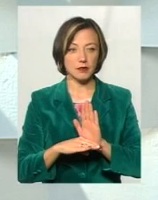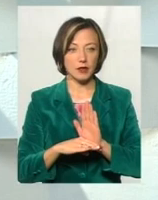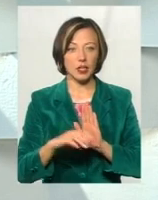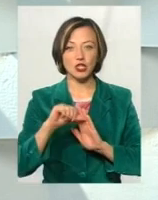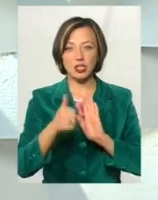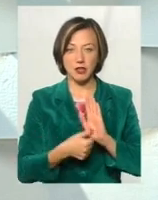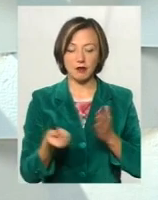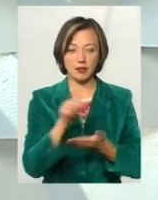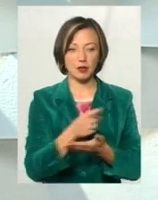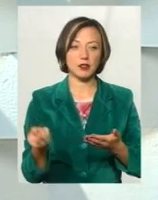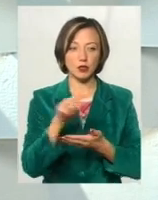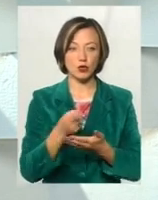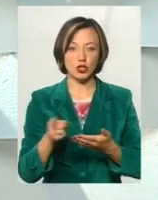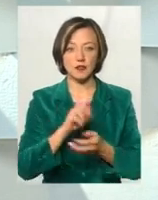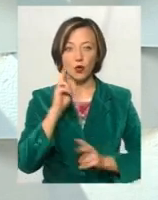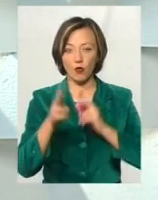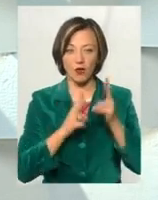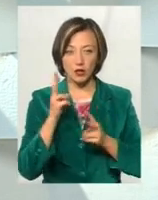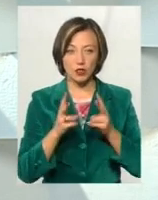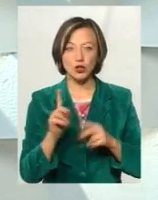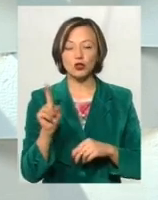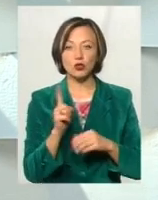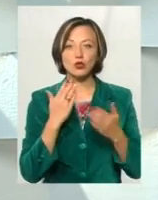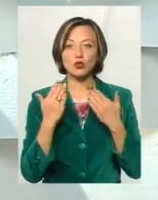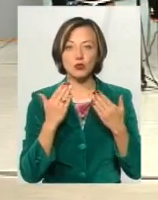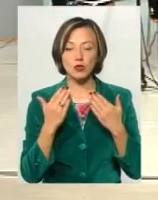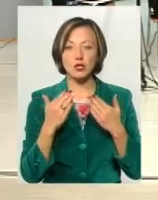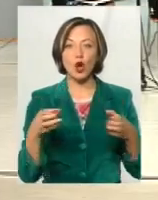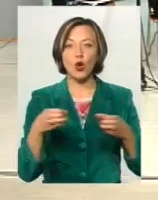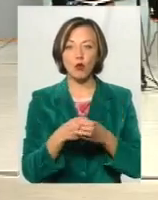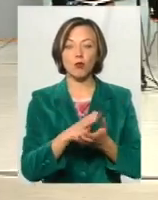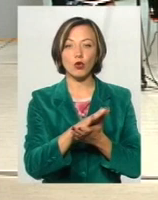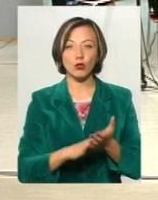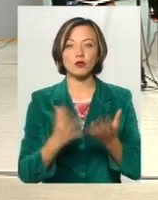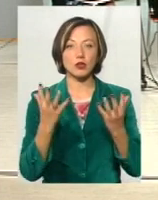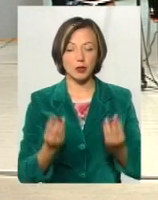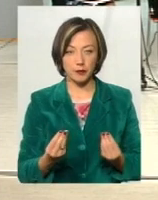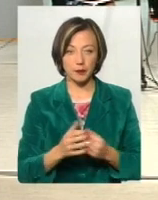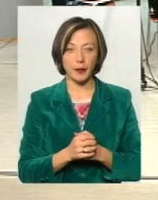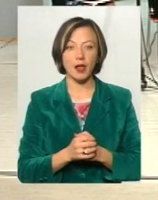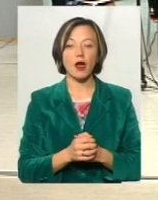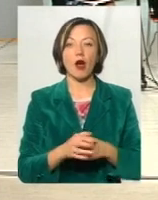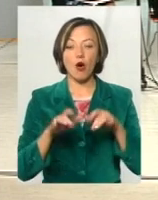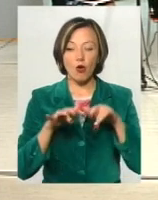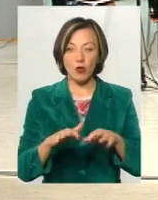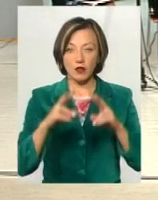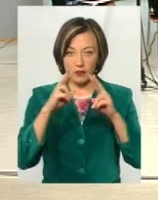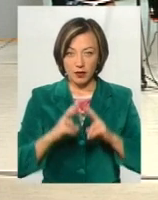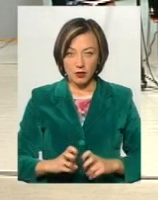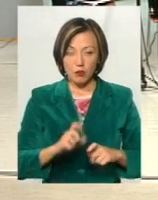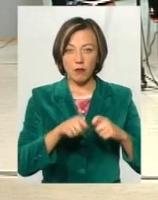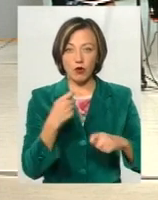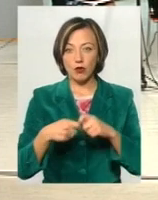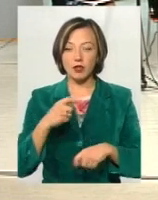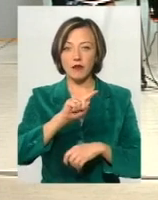16 листочків зауважень, ну, що стосується ГПД. Разом з тим, у ході вивчення виявлено ряд порушень